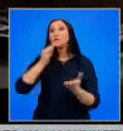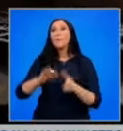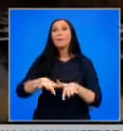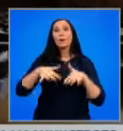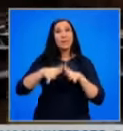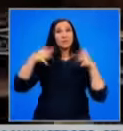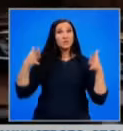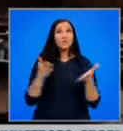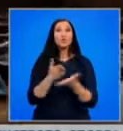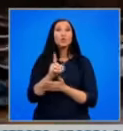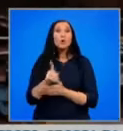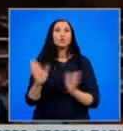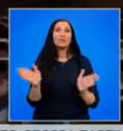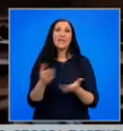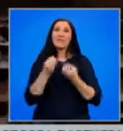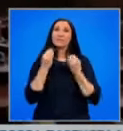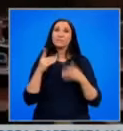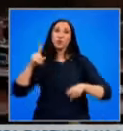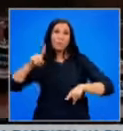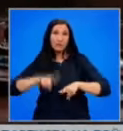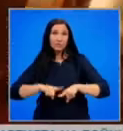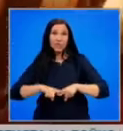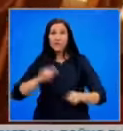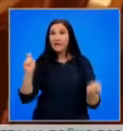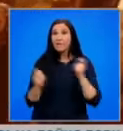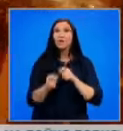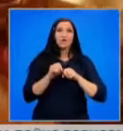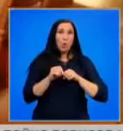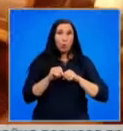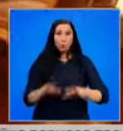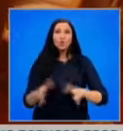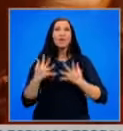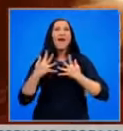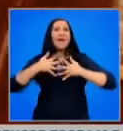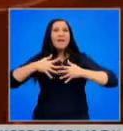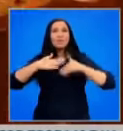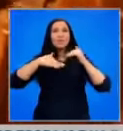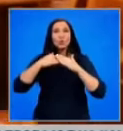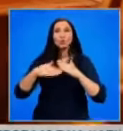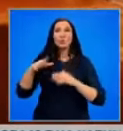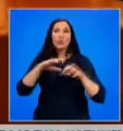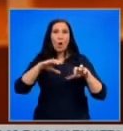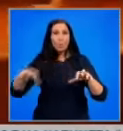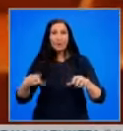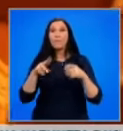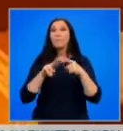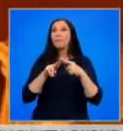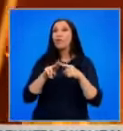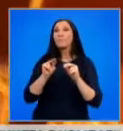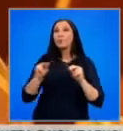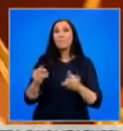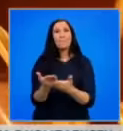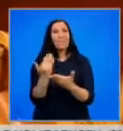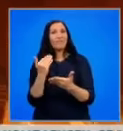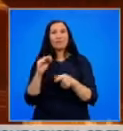Чрез него ще стане възможна и правосъдната реформа, ще се отпушат и инфраструктурните проекти. Петков предупреди, че предсрочните избори ще хвърлят